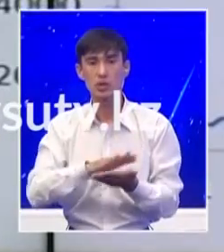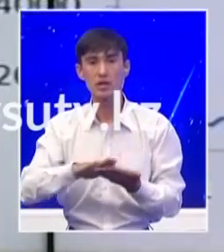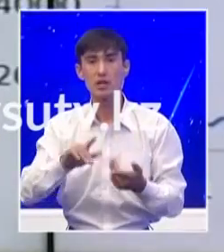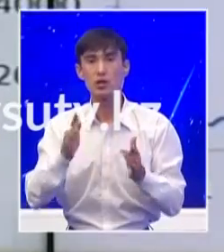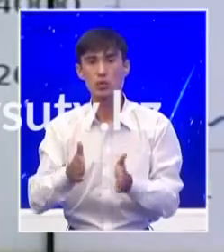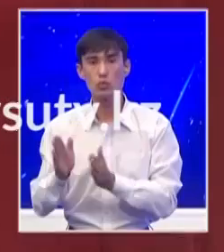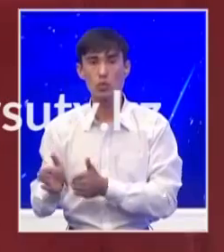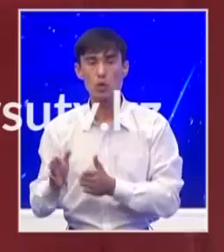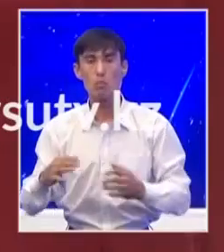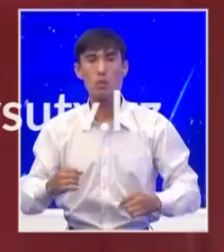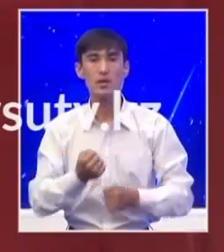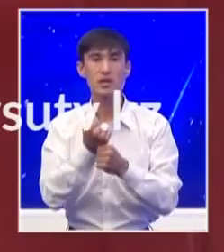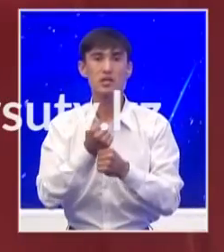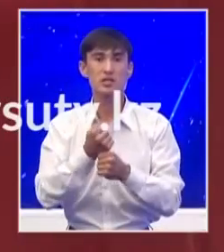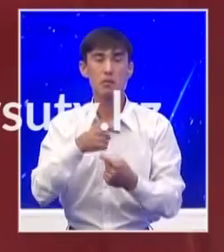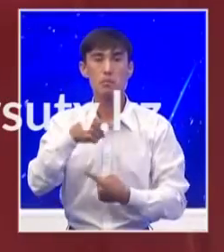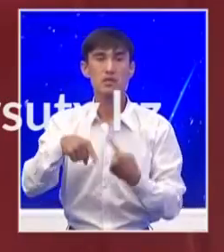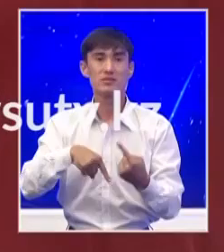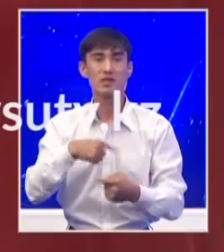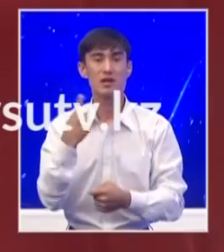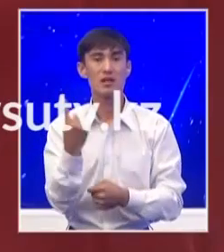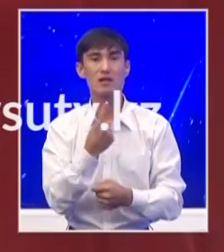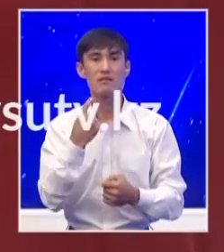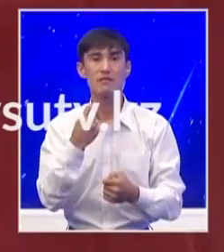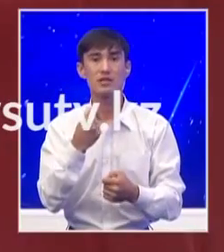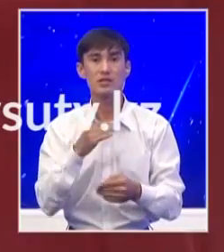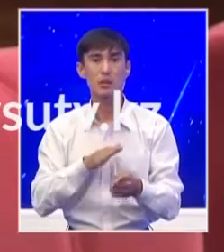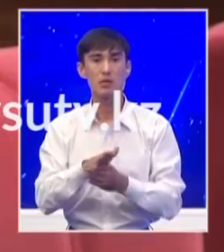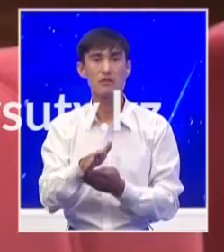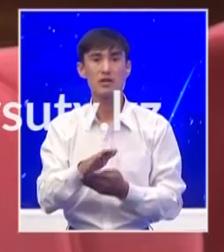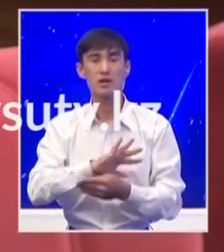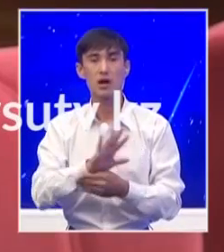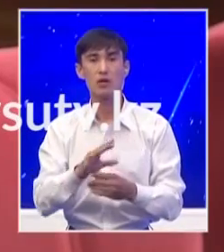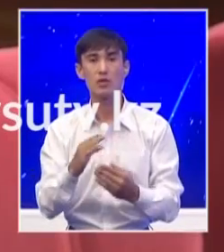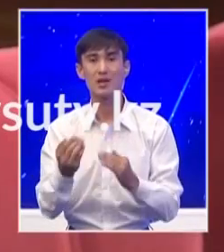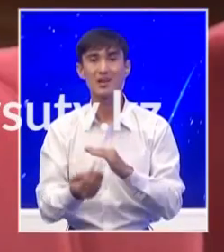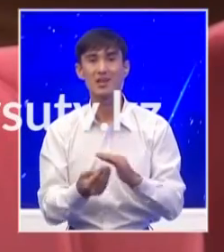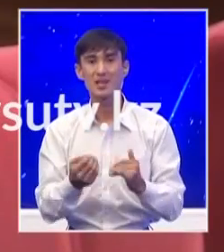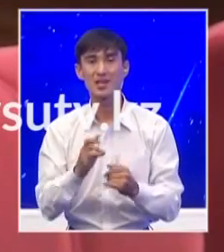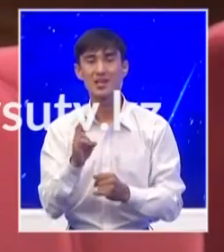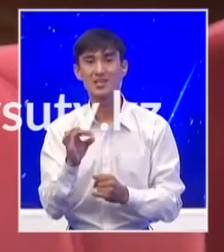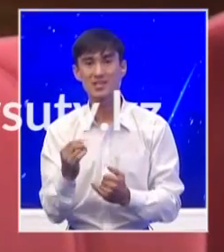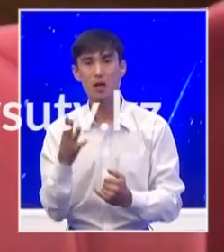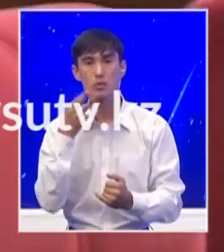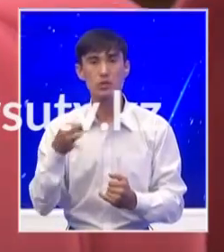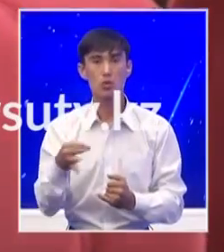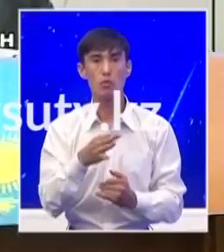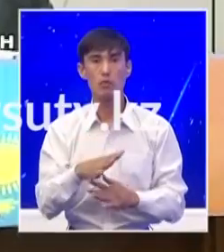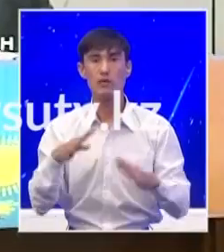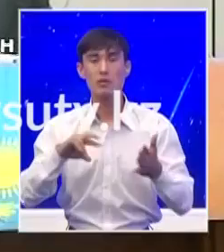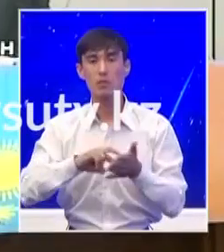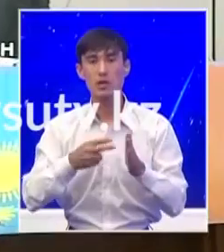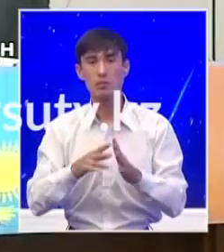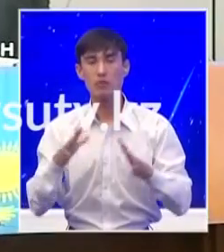поддержка бизнеса – одно из главенствующих направлений в эпоху коронакризиса. В Алматинской области в этом плане проводится огромная